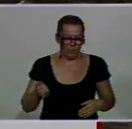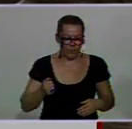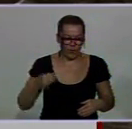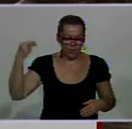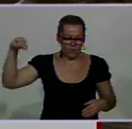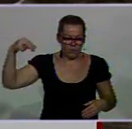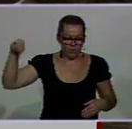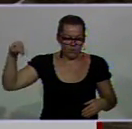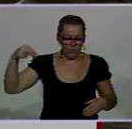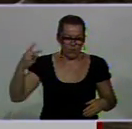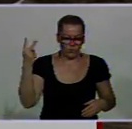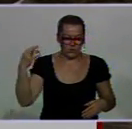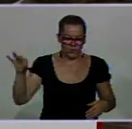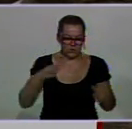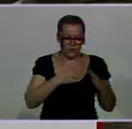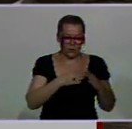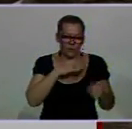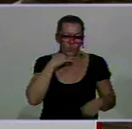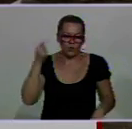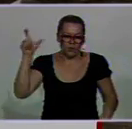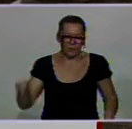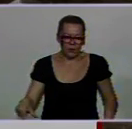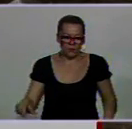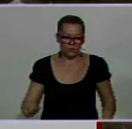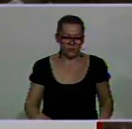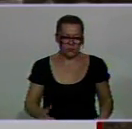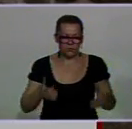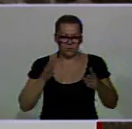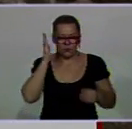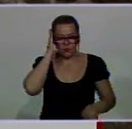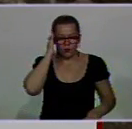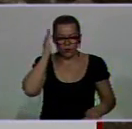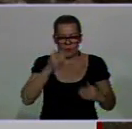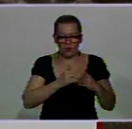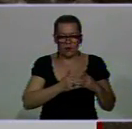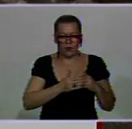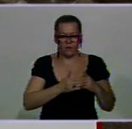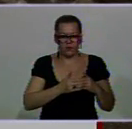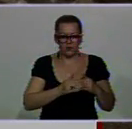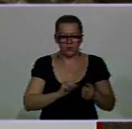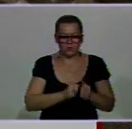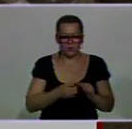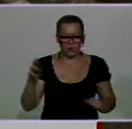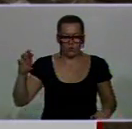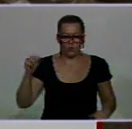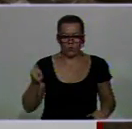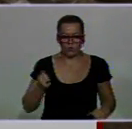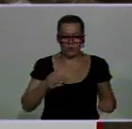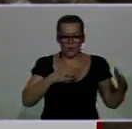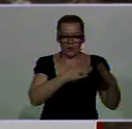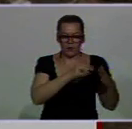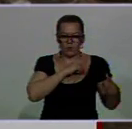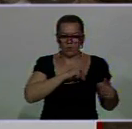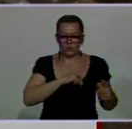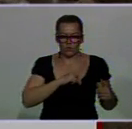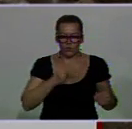evacuare 10 gospodării. Zeci de persoane sunt nevoite acum să doarmă la vecini, la rude, într-un cămin social și în două